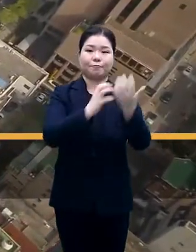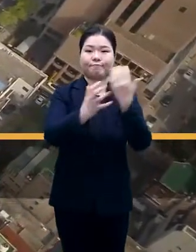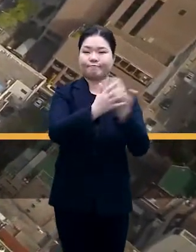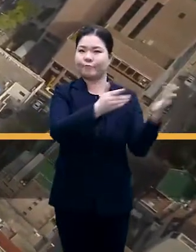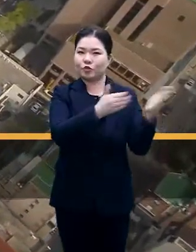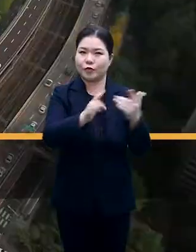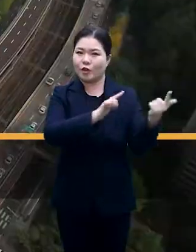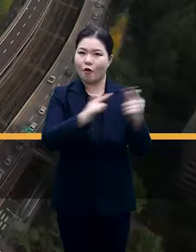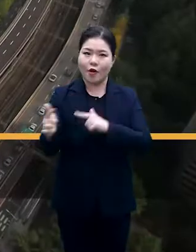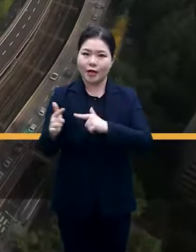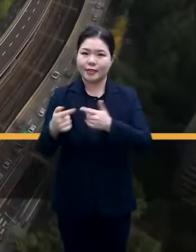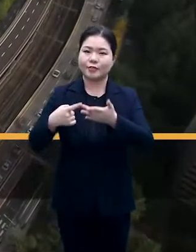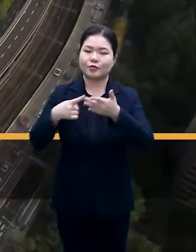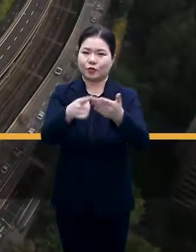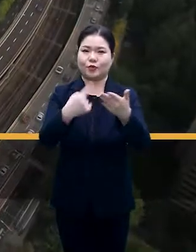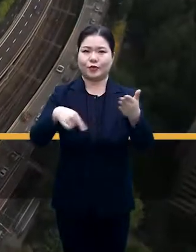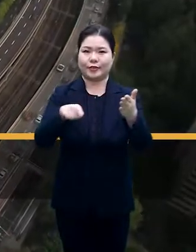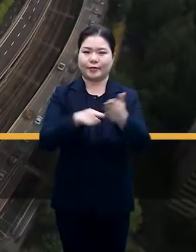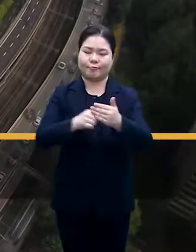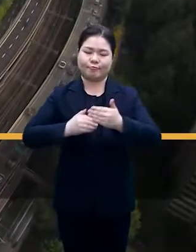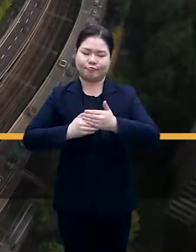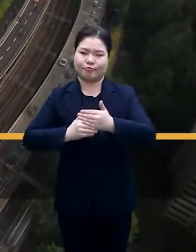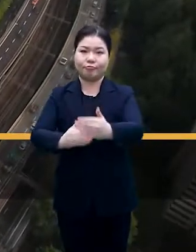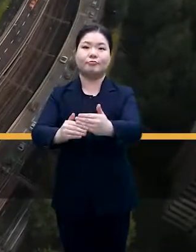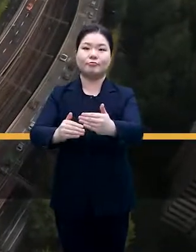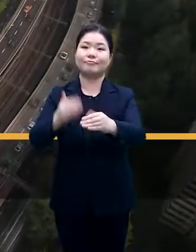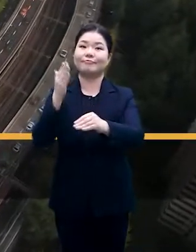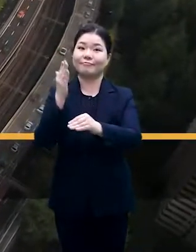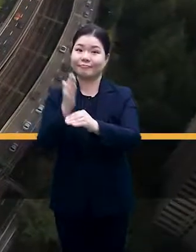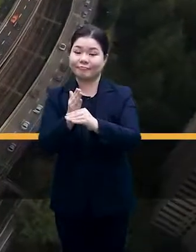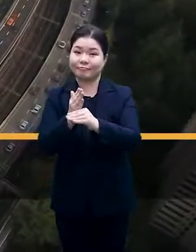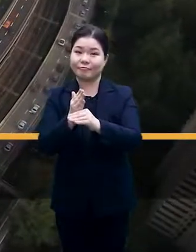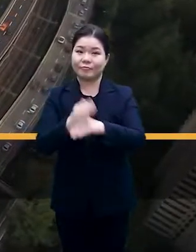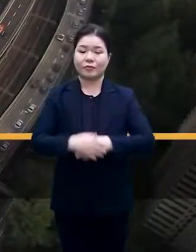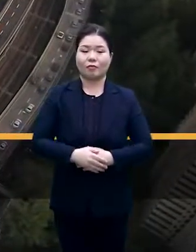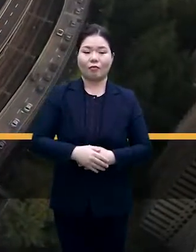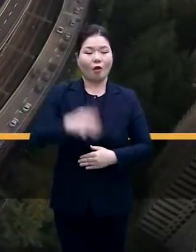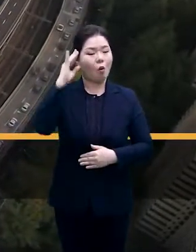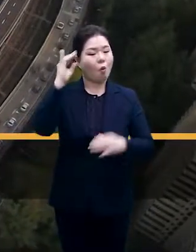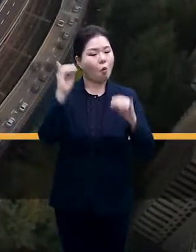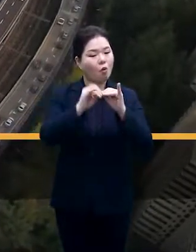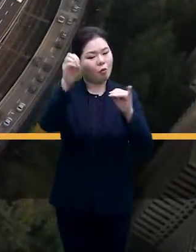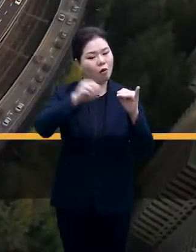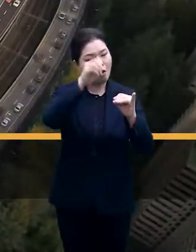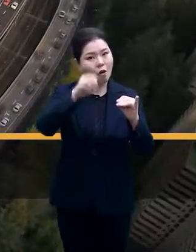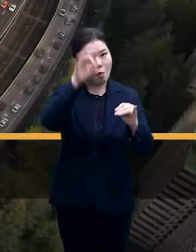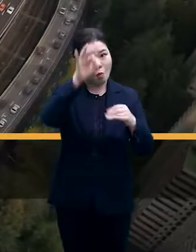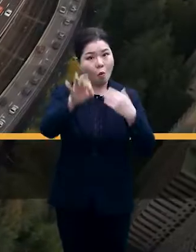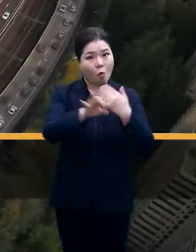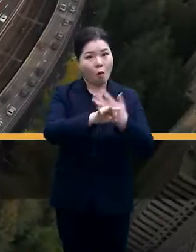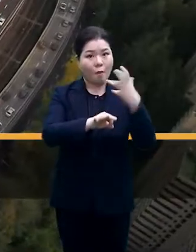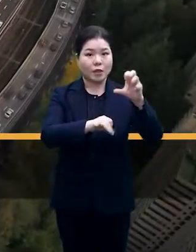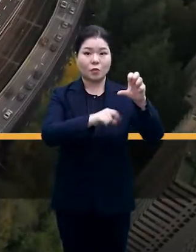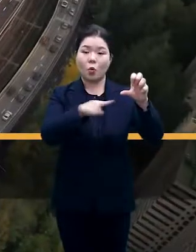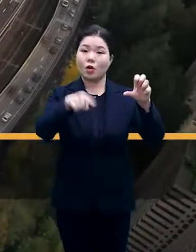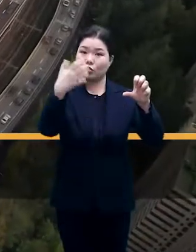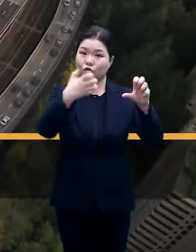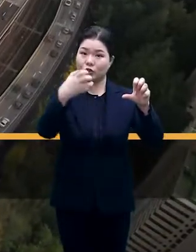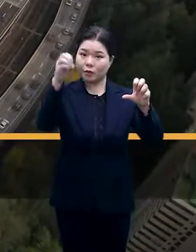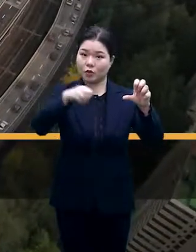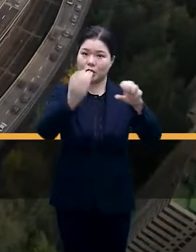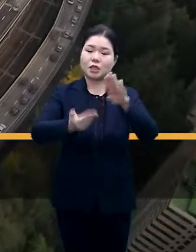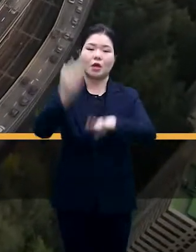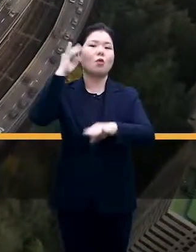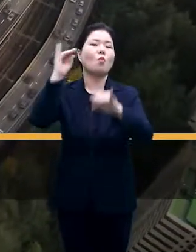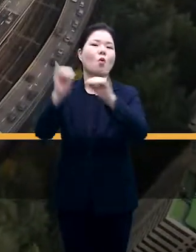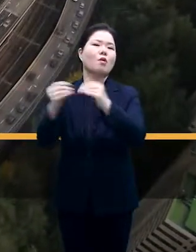등 재건축 사업 추진을 위해 속도를 내고 있습니다. 동의율을 살펴보면 85에서 90%